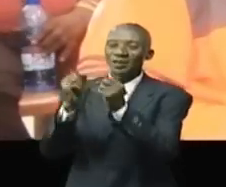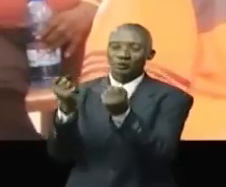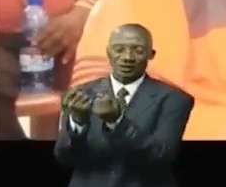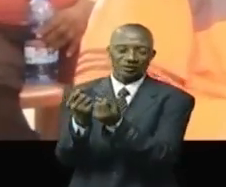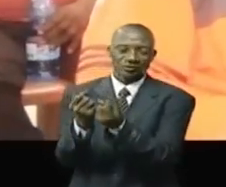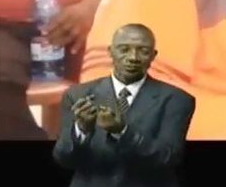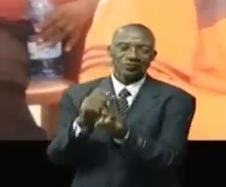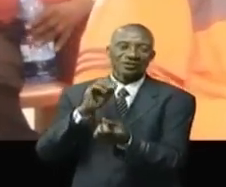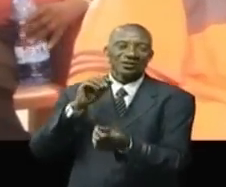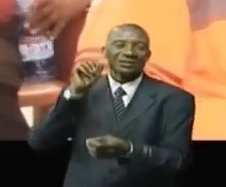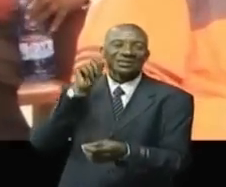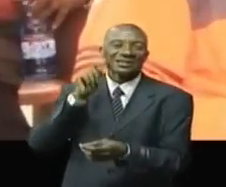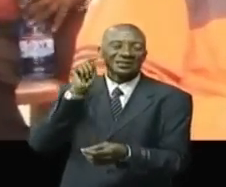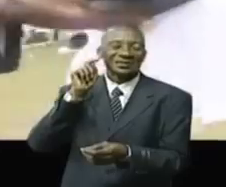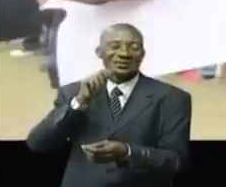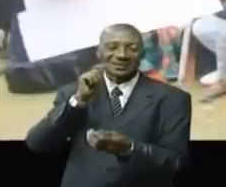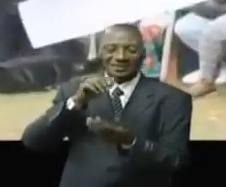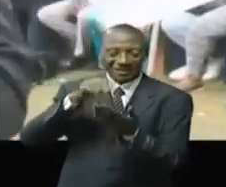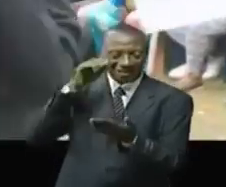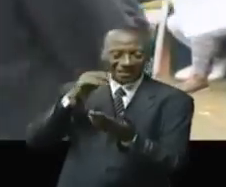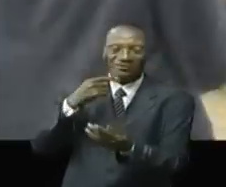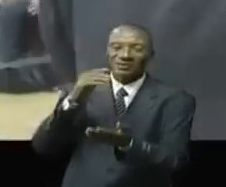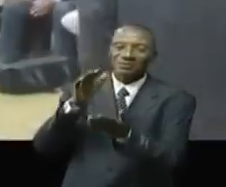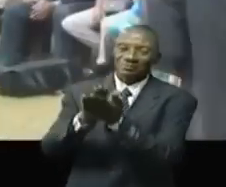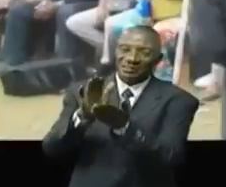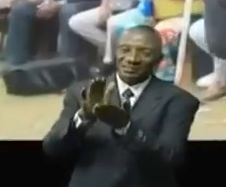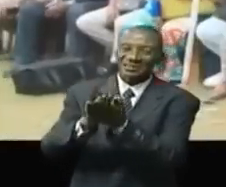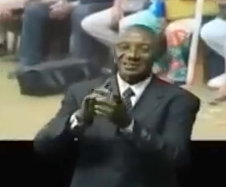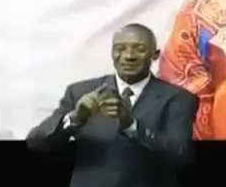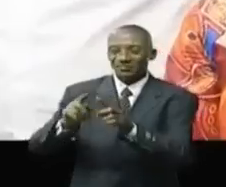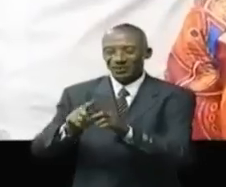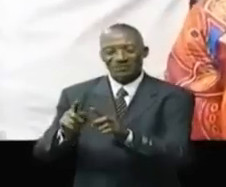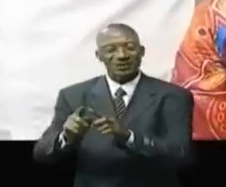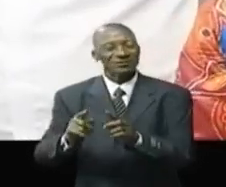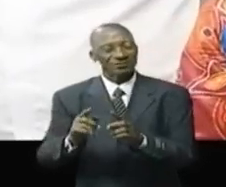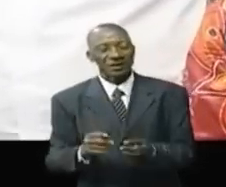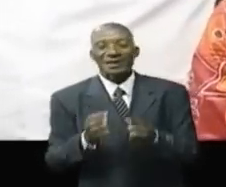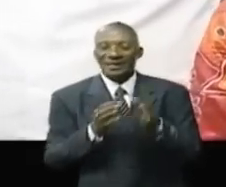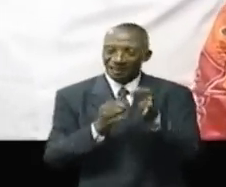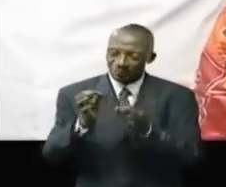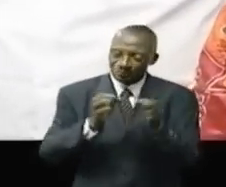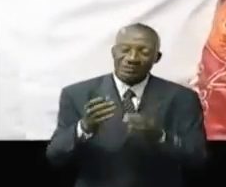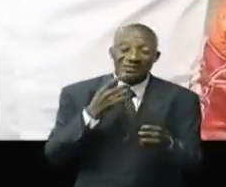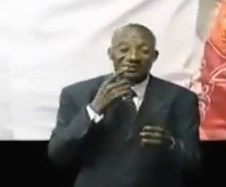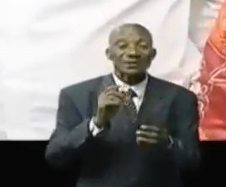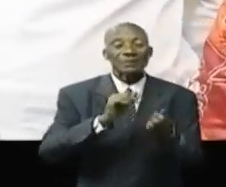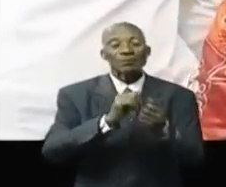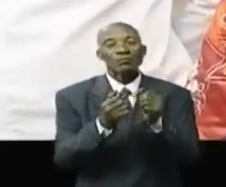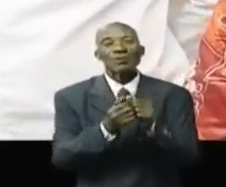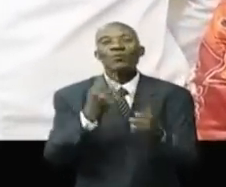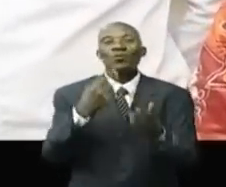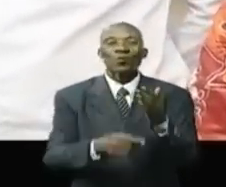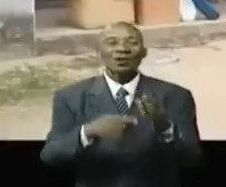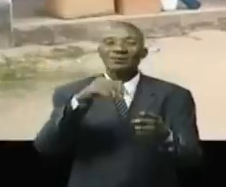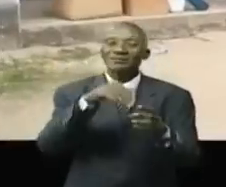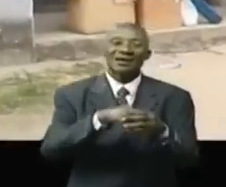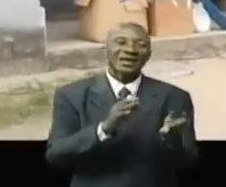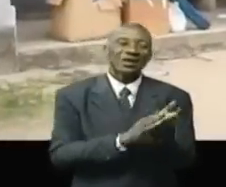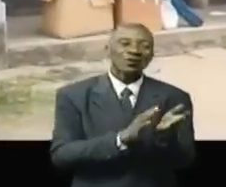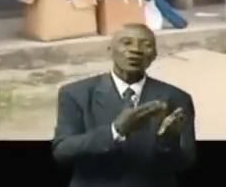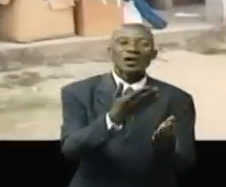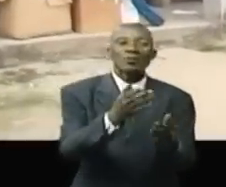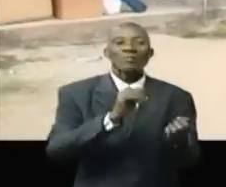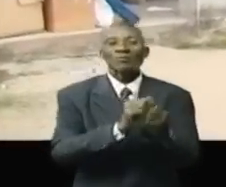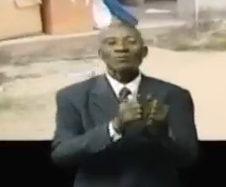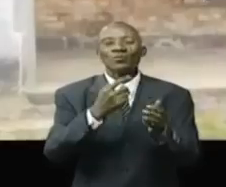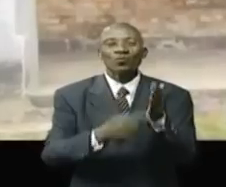soit plutôt continuel. Mukemuke Bikieti, préfet des études, les a rassurés pour une bonne gestion. Un autre temps fort de